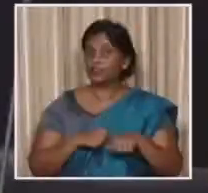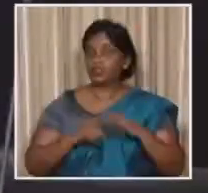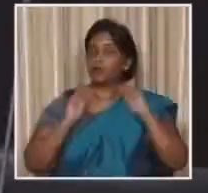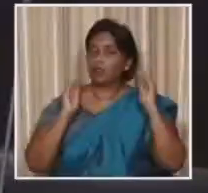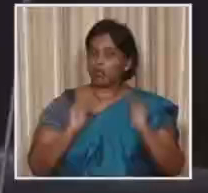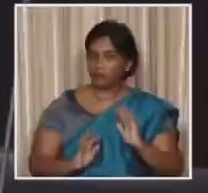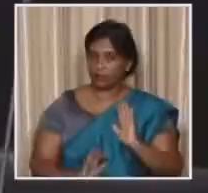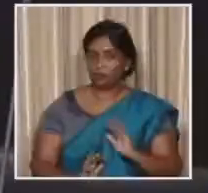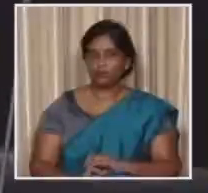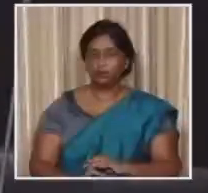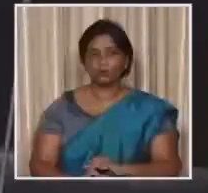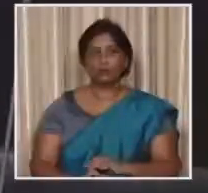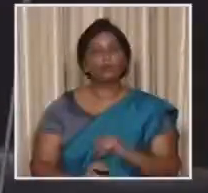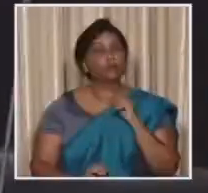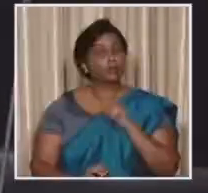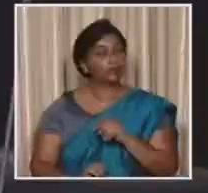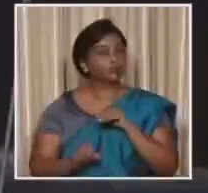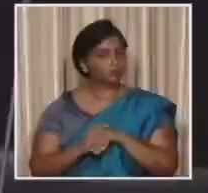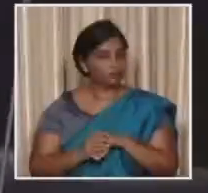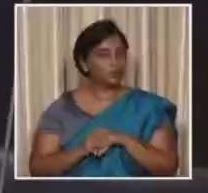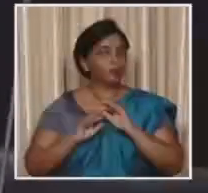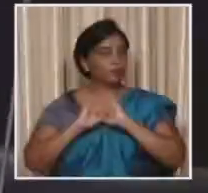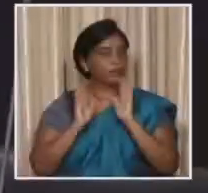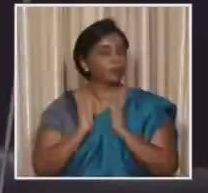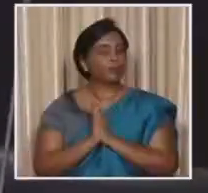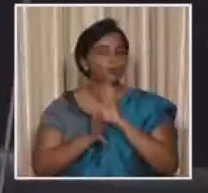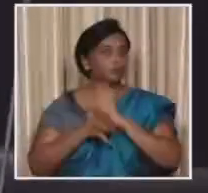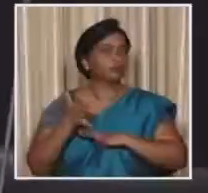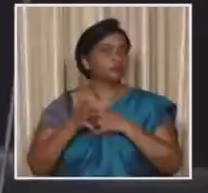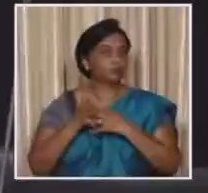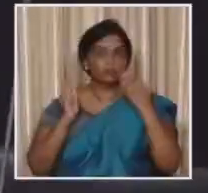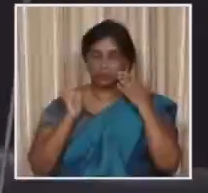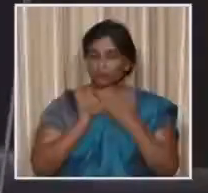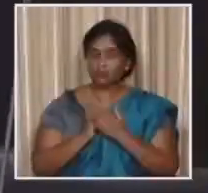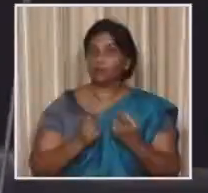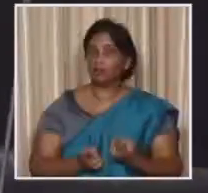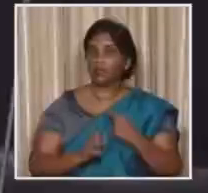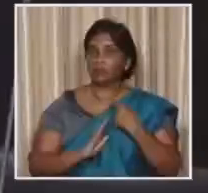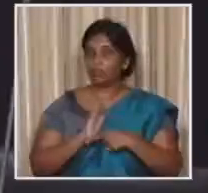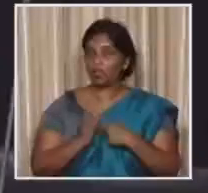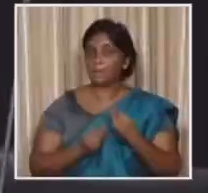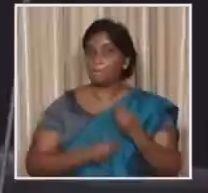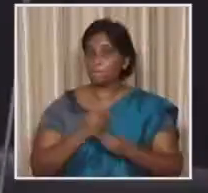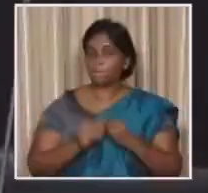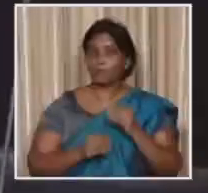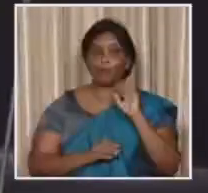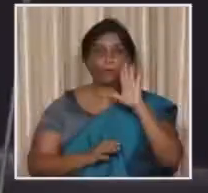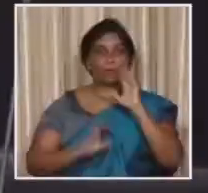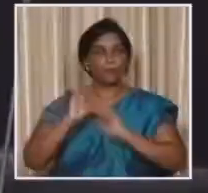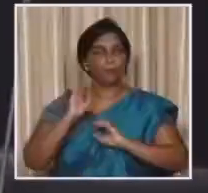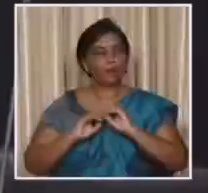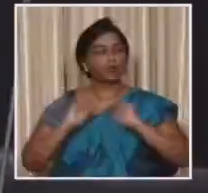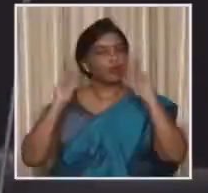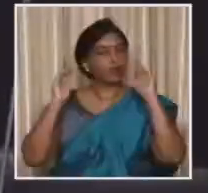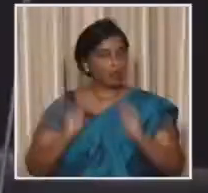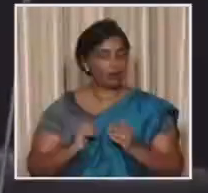කරගන්න ඕන. ඒ තුලින් සමස්ත අයවැය හිඟය දළදේශීය නිෂ්පාදනයේ 100%ට වඩා